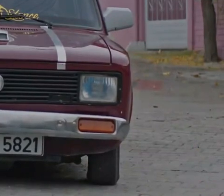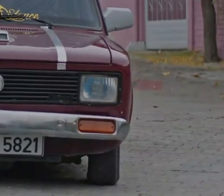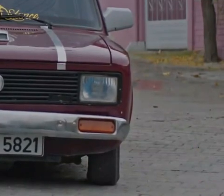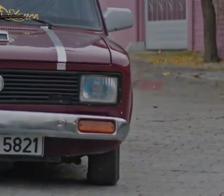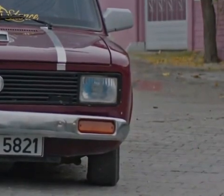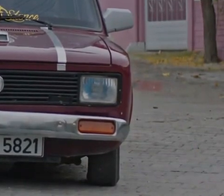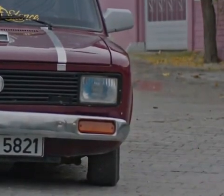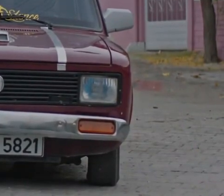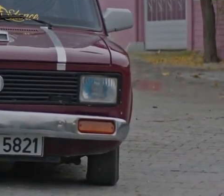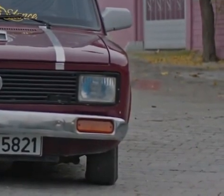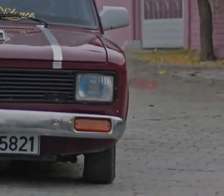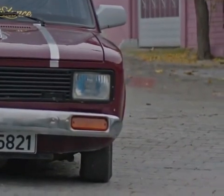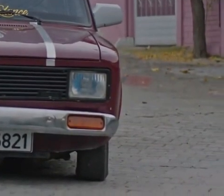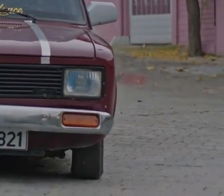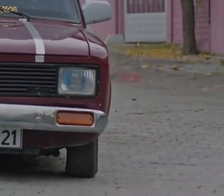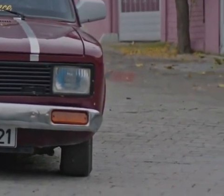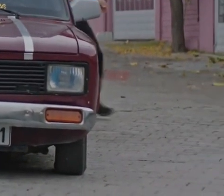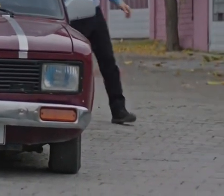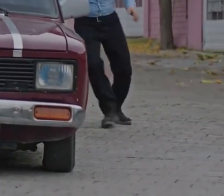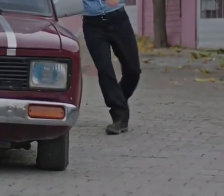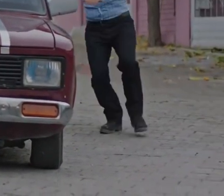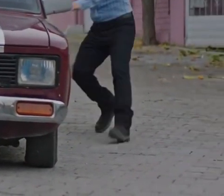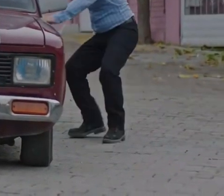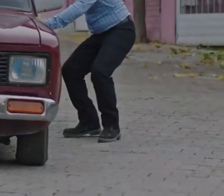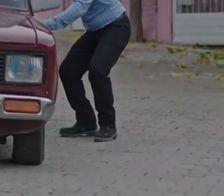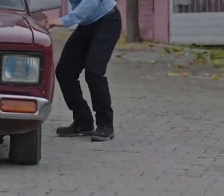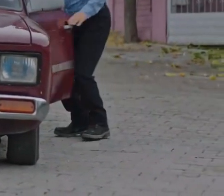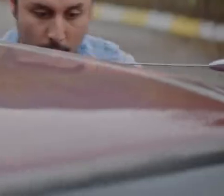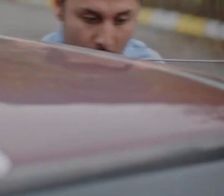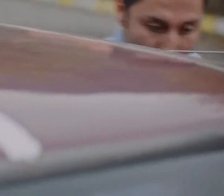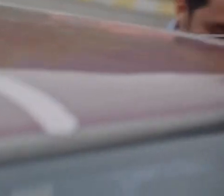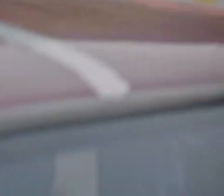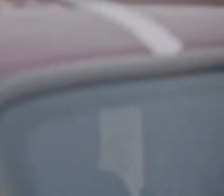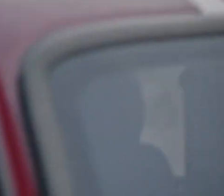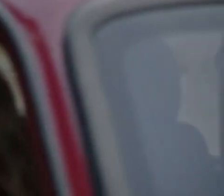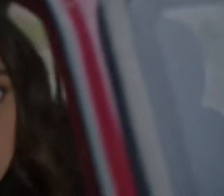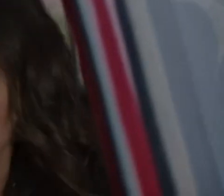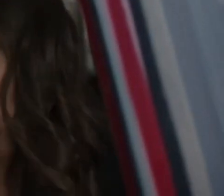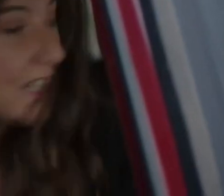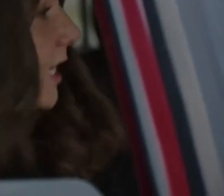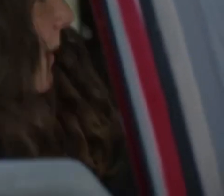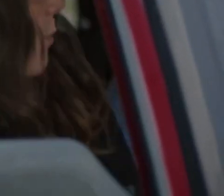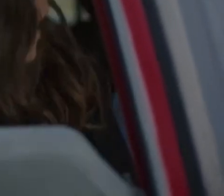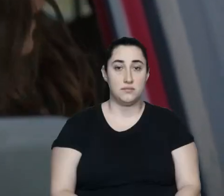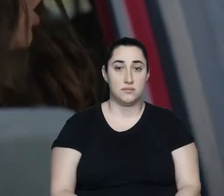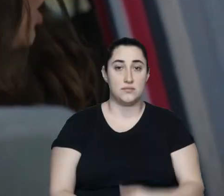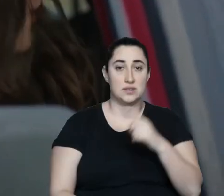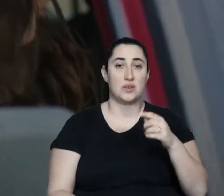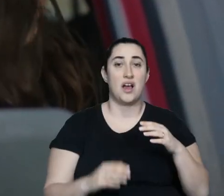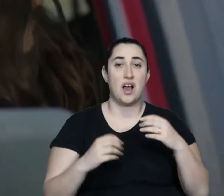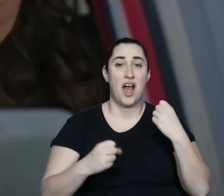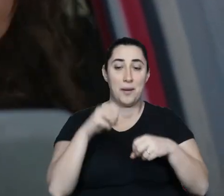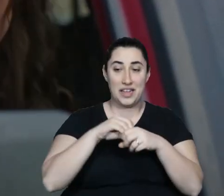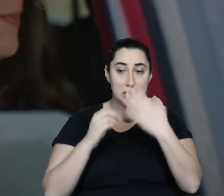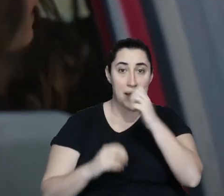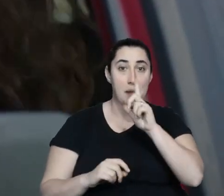Tavuğu kümese bırakıp koşturdu Borda serçeye. İnce bıyıklı, albenisi olmayan, orta boylu, şaşkın ifadeli bir adam. Senin beni bu arabanın içinde